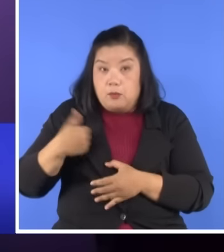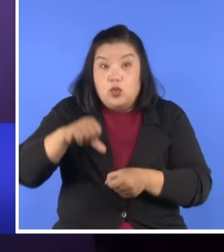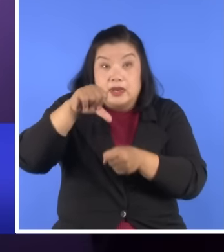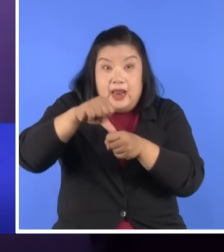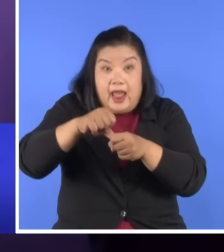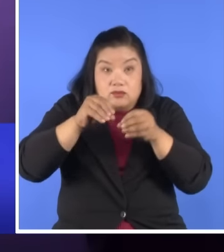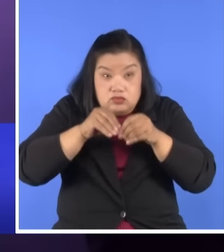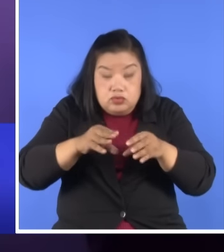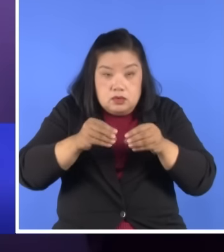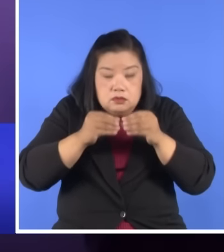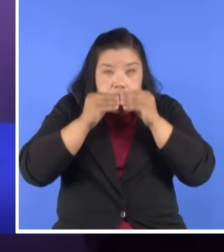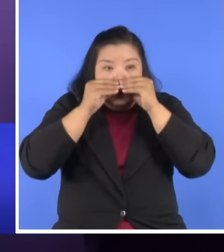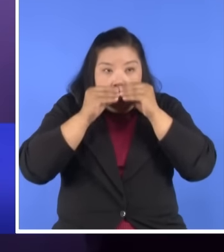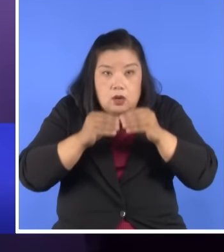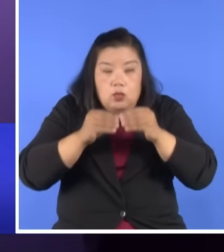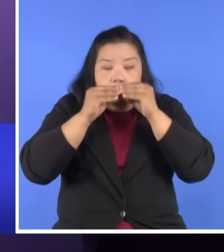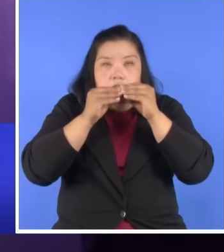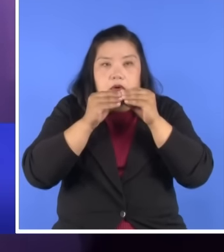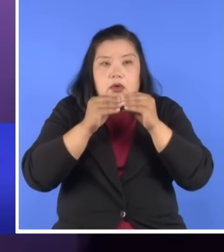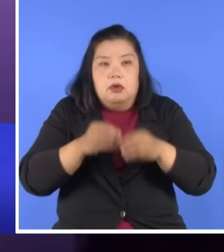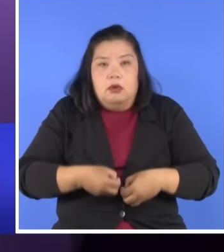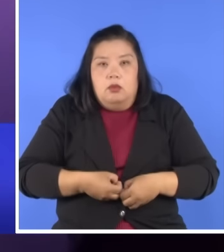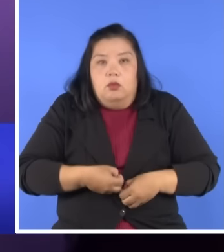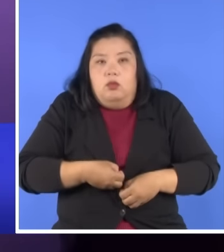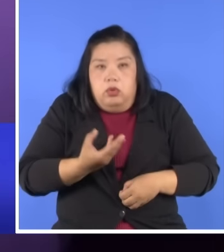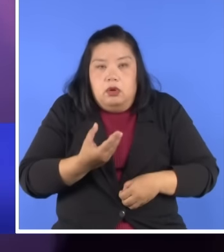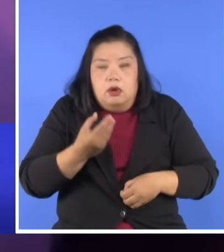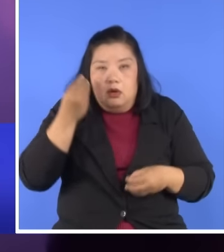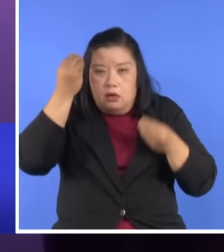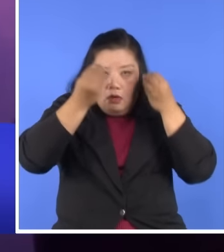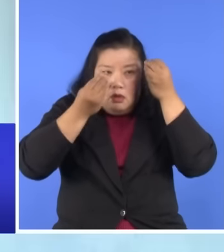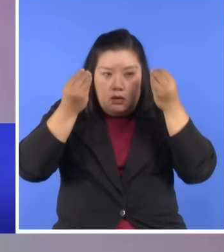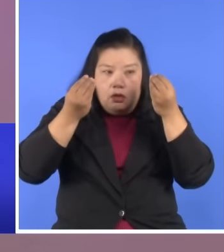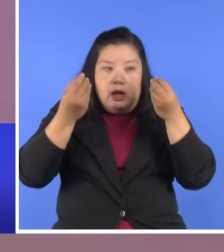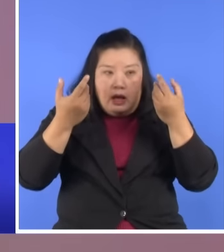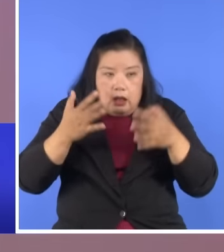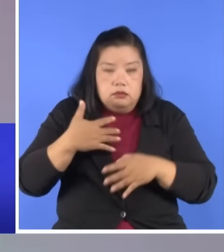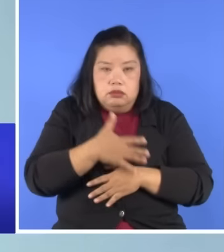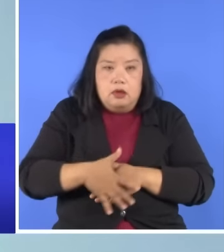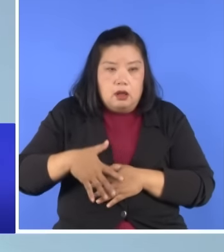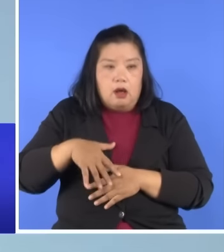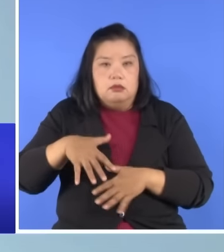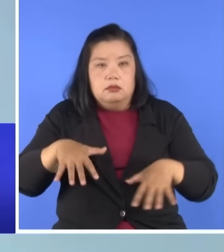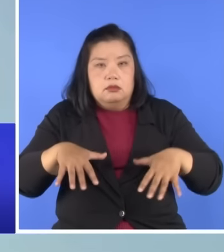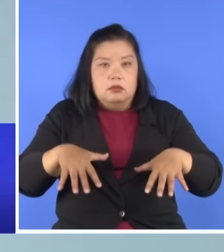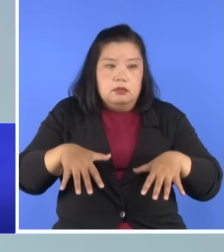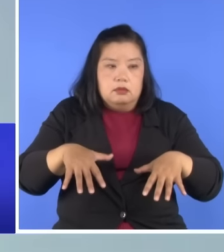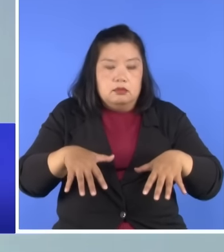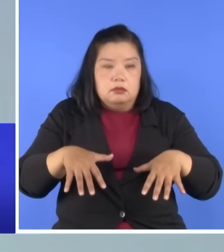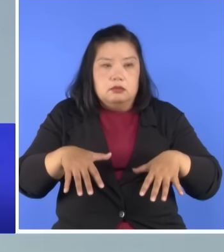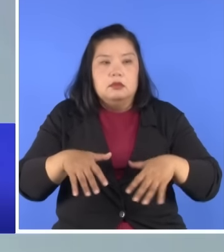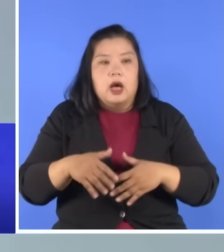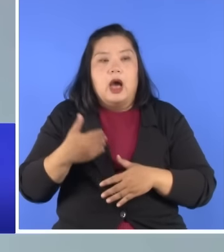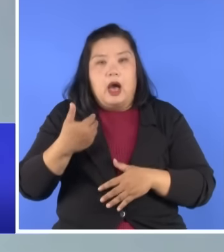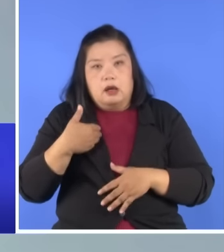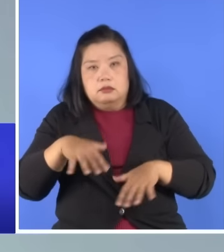จะมีอาการคลื่นไส้อาเจียนมึนงงเส้นประสาทส่วนปลายเสื่อมไม่สามารถควบคุมการทำงานของอวอวัยวะต่างๆได้อาจจะหก